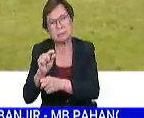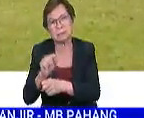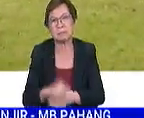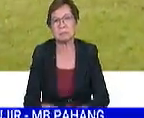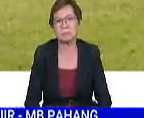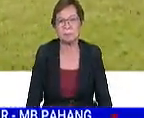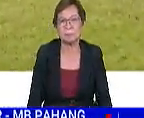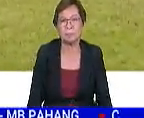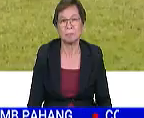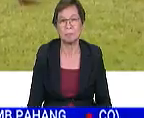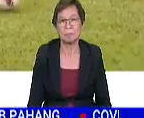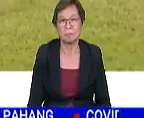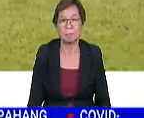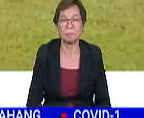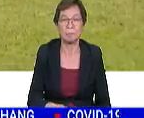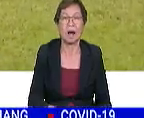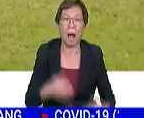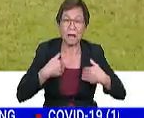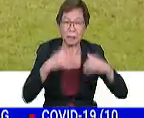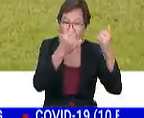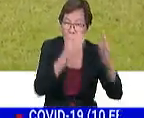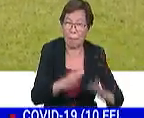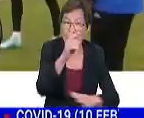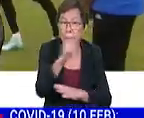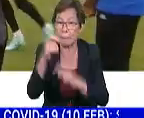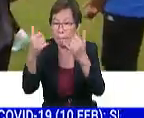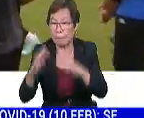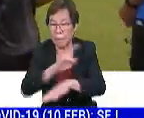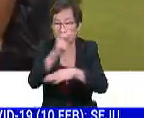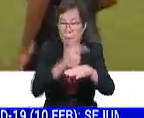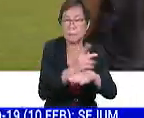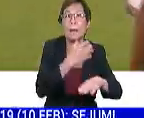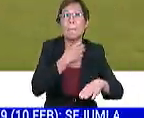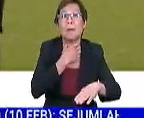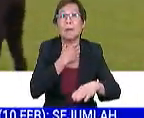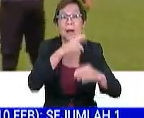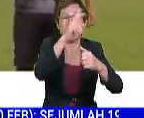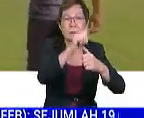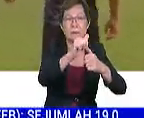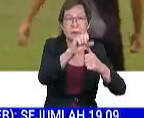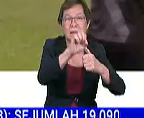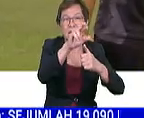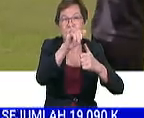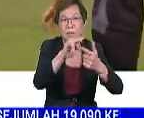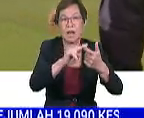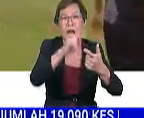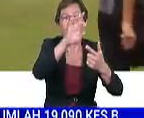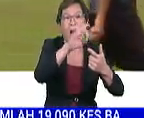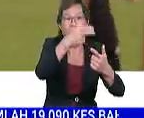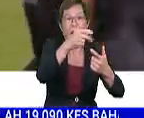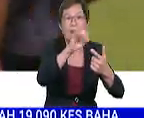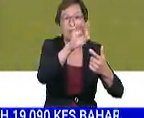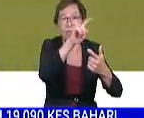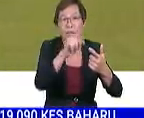memang resp FC turut dibarisi beberapa bekas pemain kebangsaan dan perak antaranya nazr Nawi Mohamad Hafiz Kamal